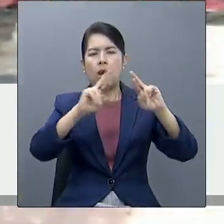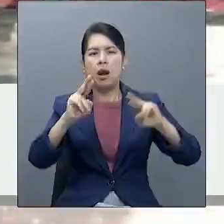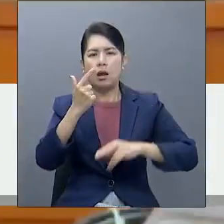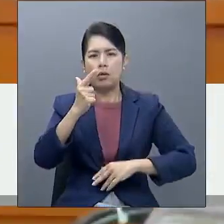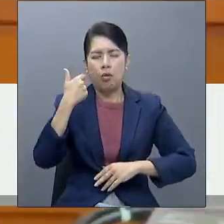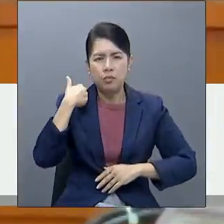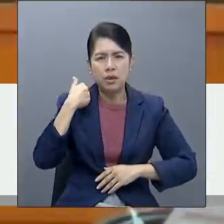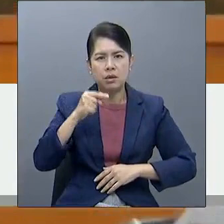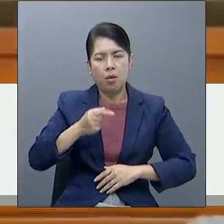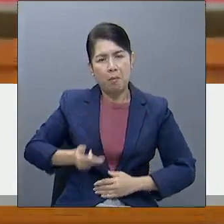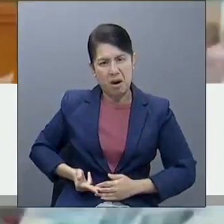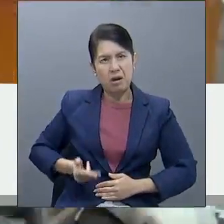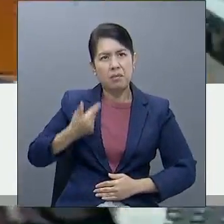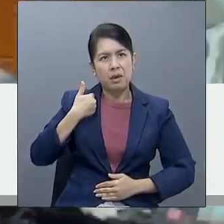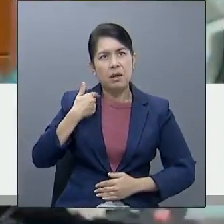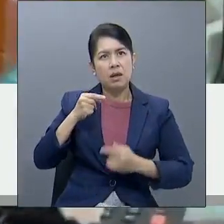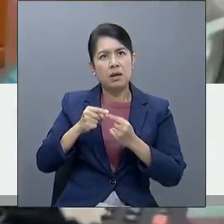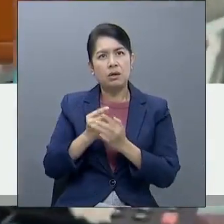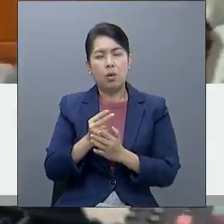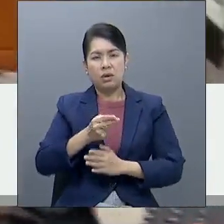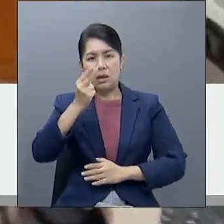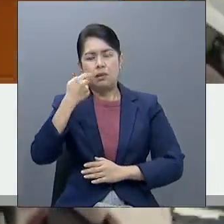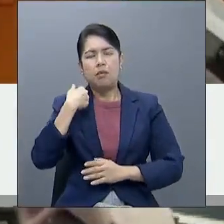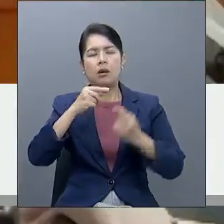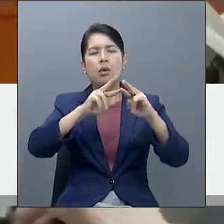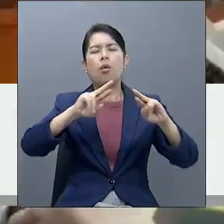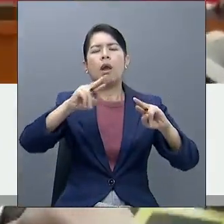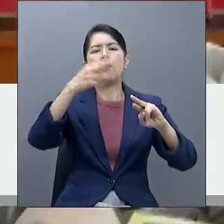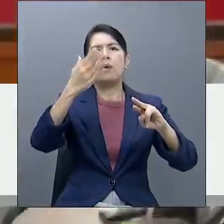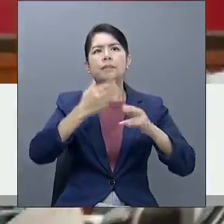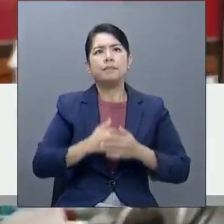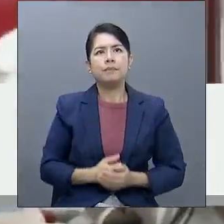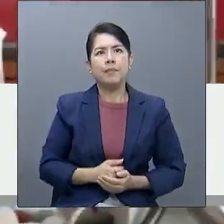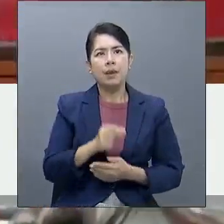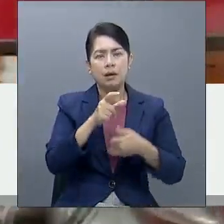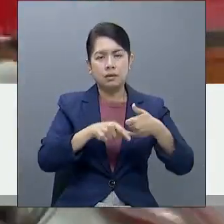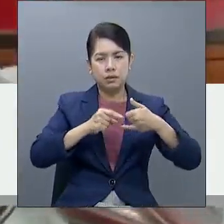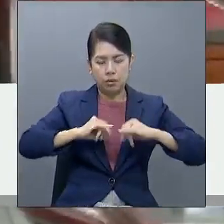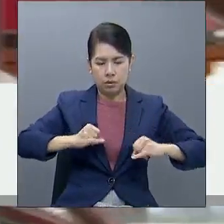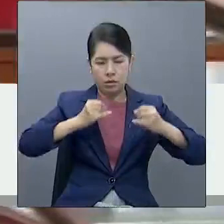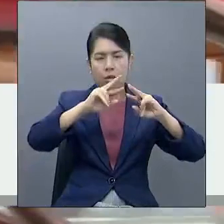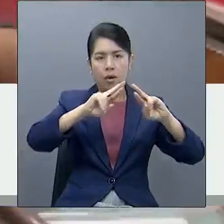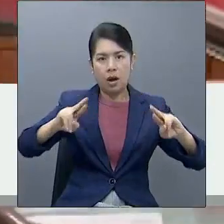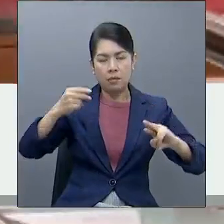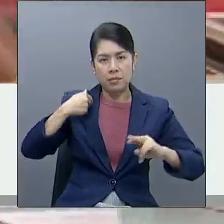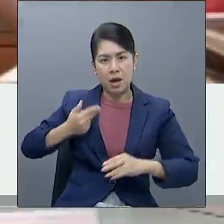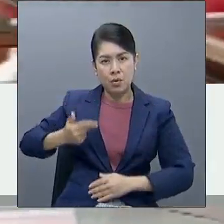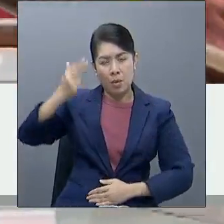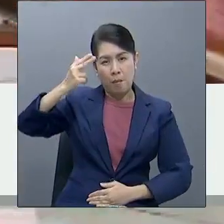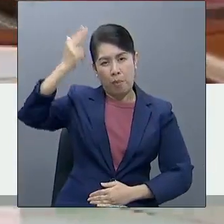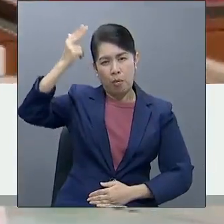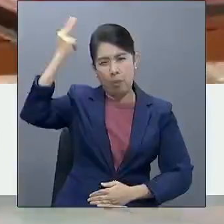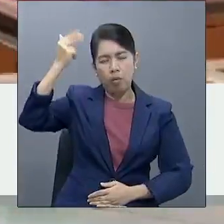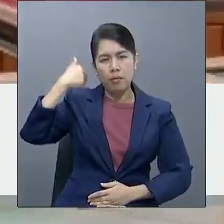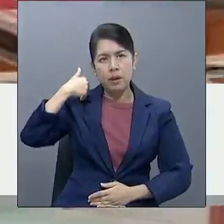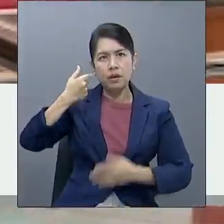วุธปืนแล้วก็ใช้อาวุธปืนเนี่ยยิงเข้ามาภายในร้านแม้หลังจากที่เจ้าของร้านใช้อาวุธปืนยิงขึ้นเพดานร้านเพื่อขู่แต่